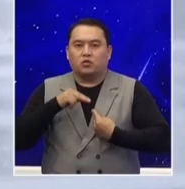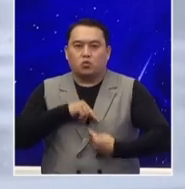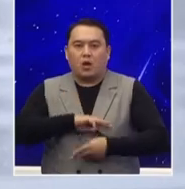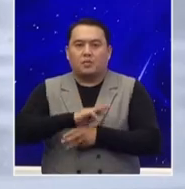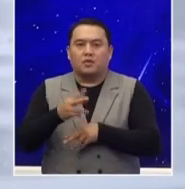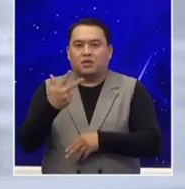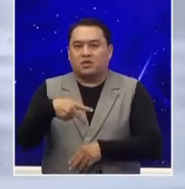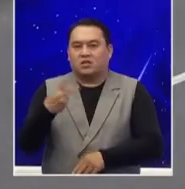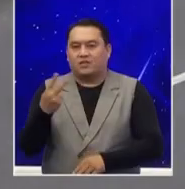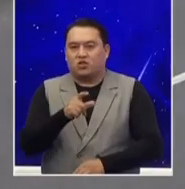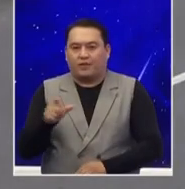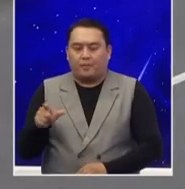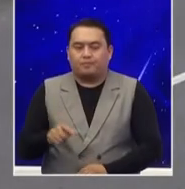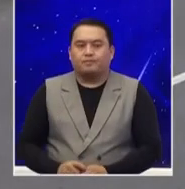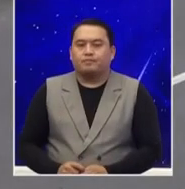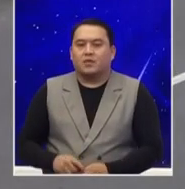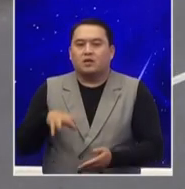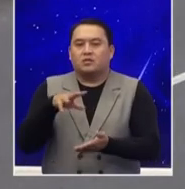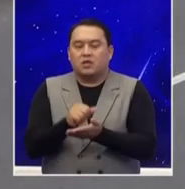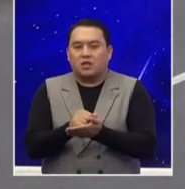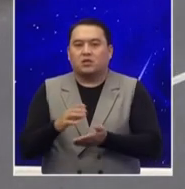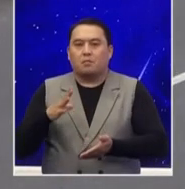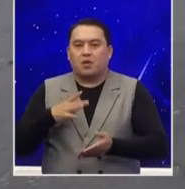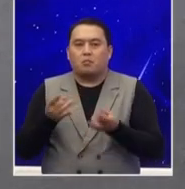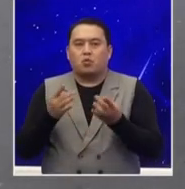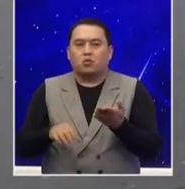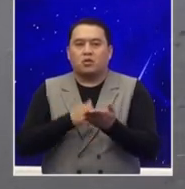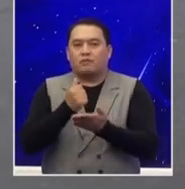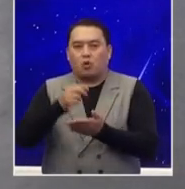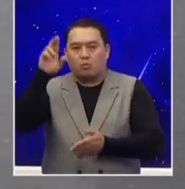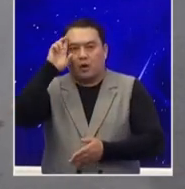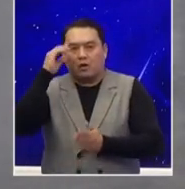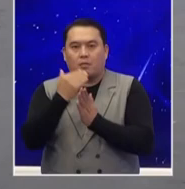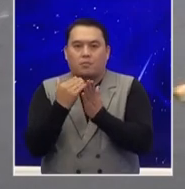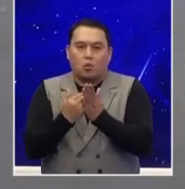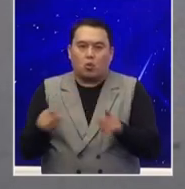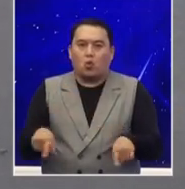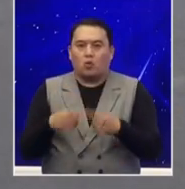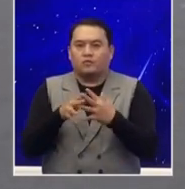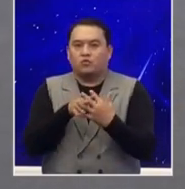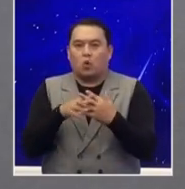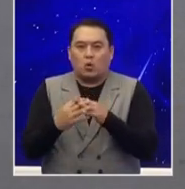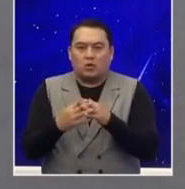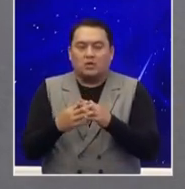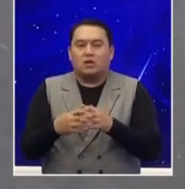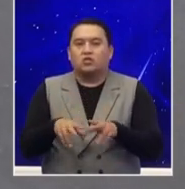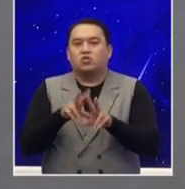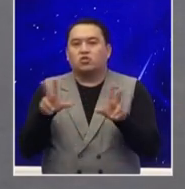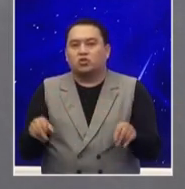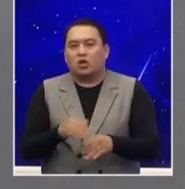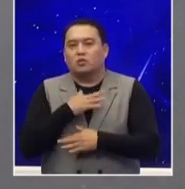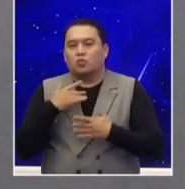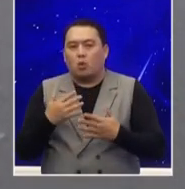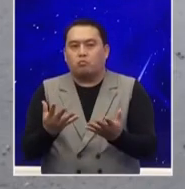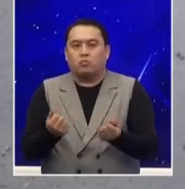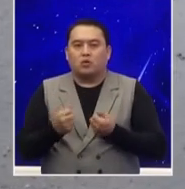32 человека дорожная карта занятости стала не просто главное госпрограммы по преображению населенных пунктов она стала шансов для многих